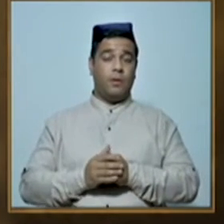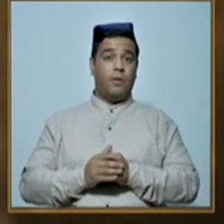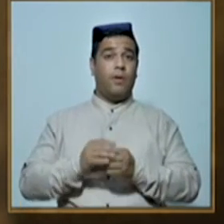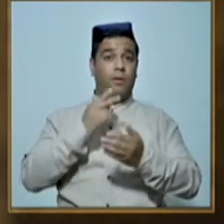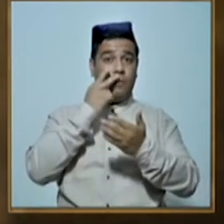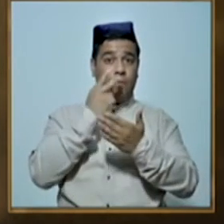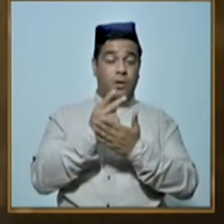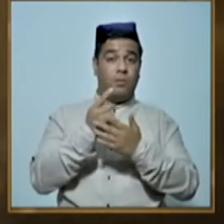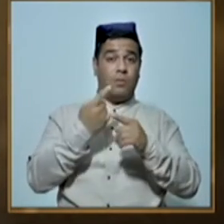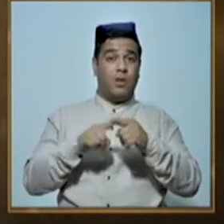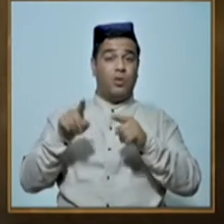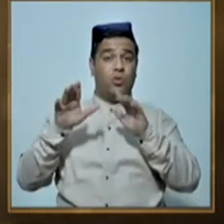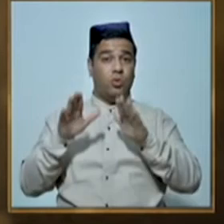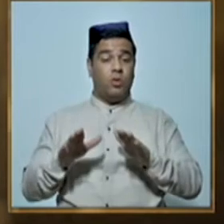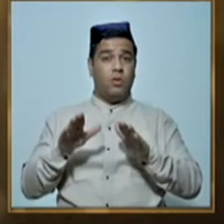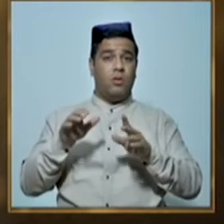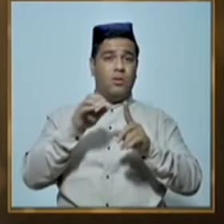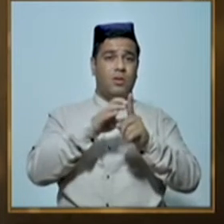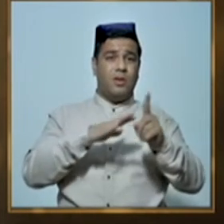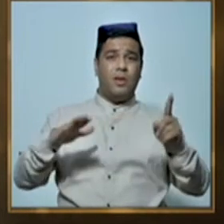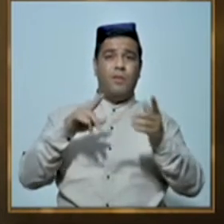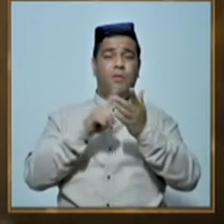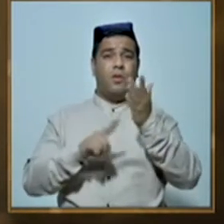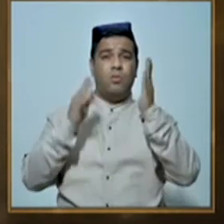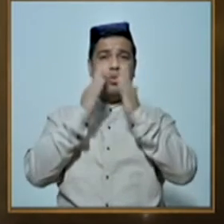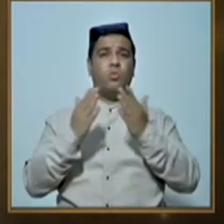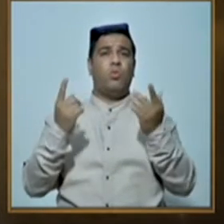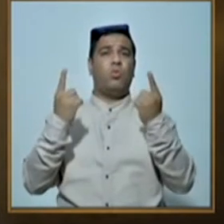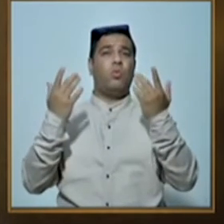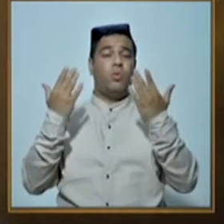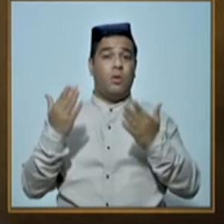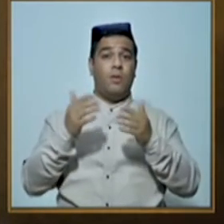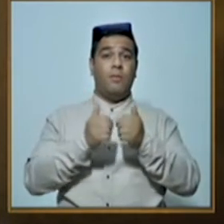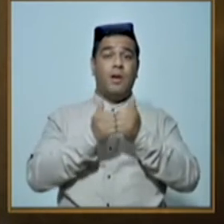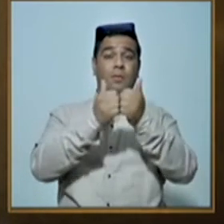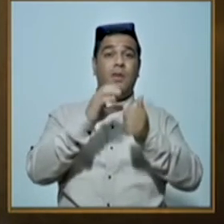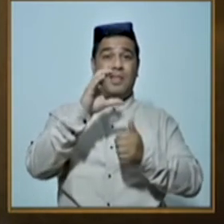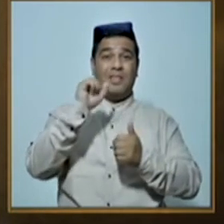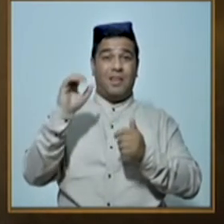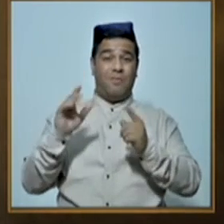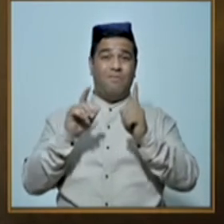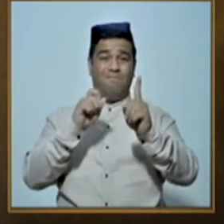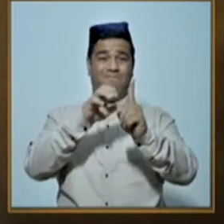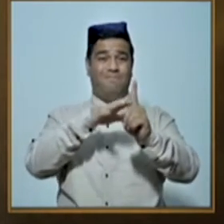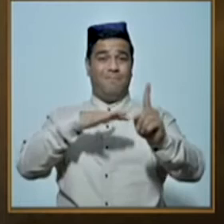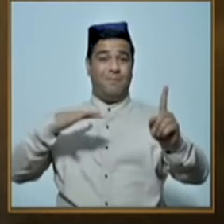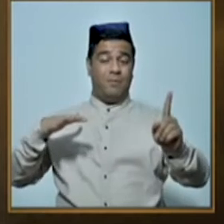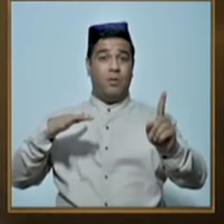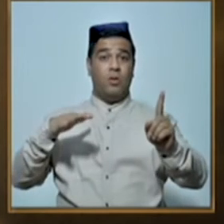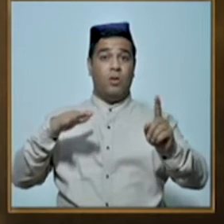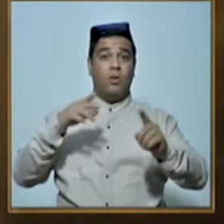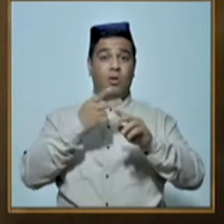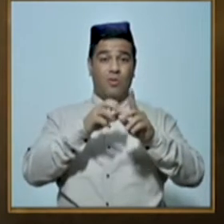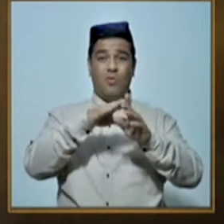Ko'ryapsizmi? Mana shu yerda sahobai ikromlar, ulug' zotlar, Rasululloh huzurlarida turgan kishilar